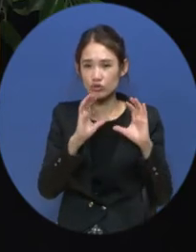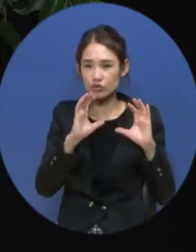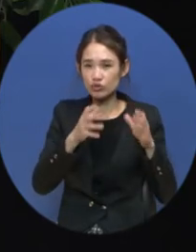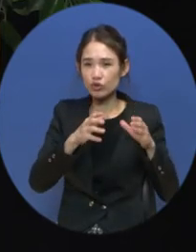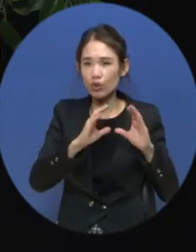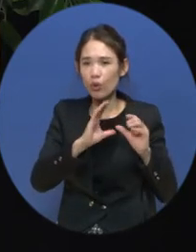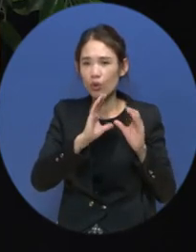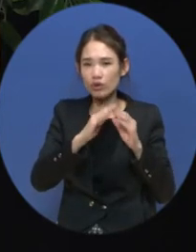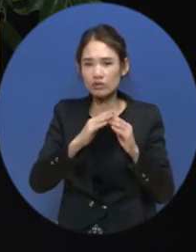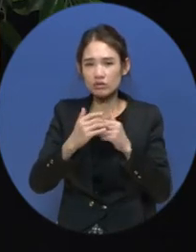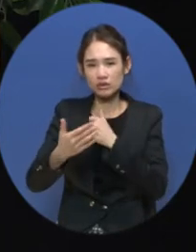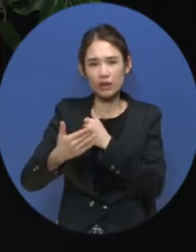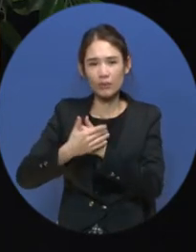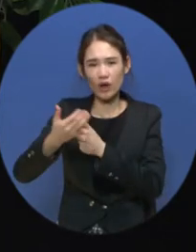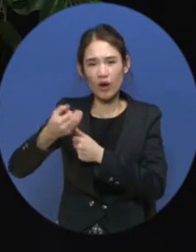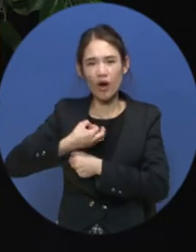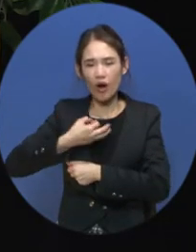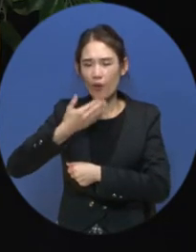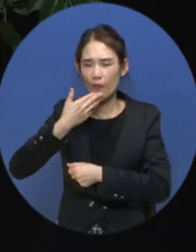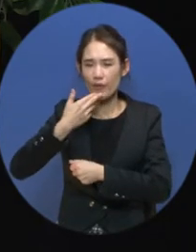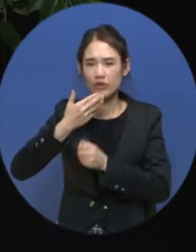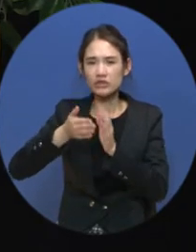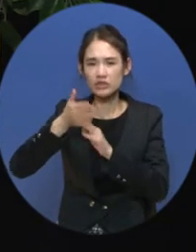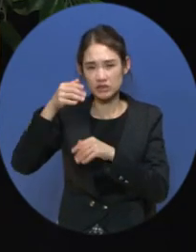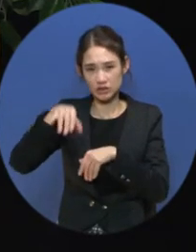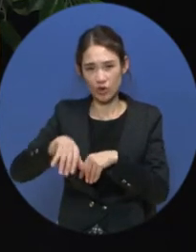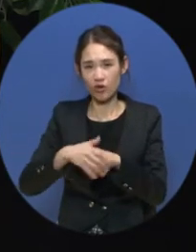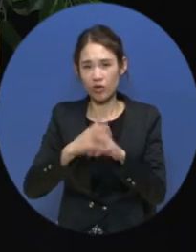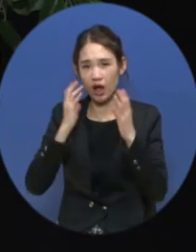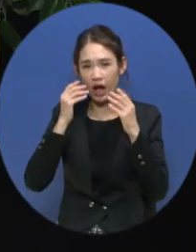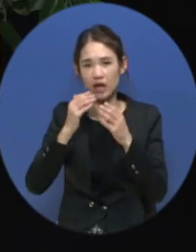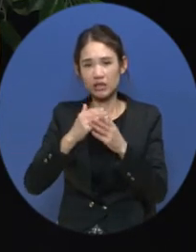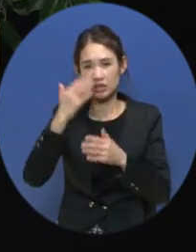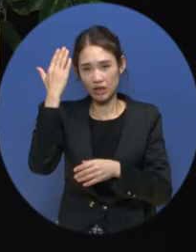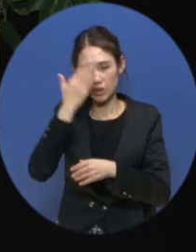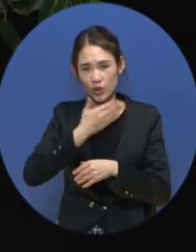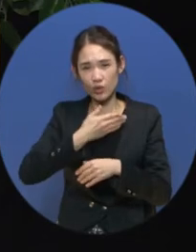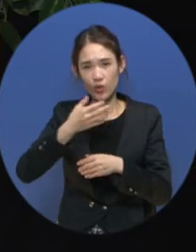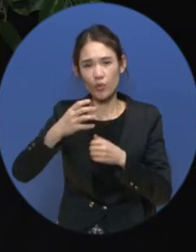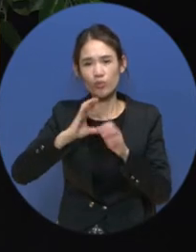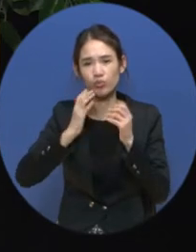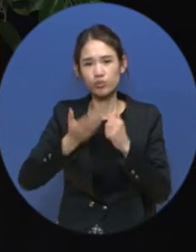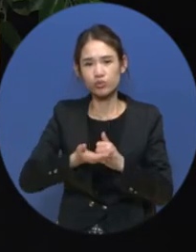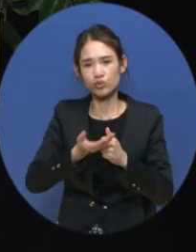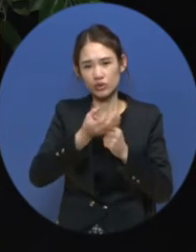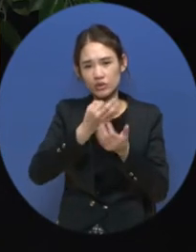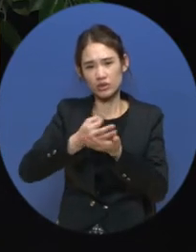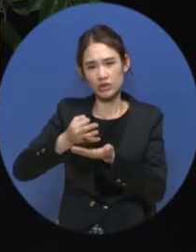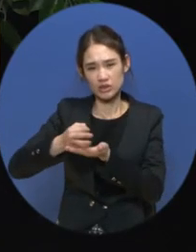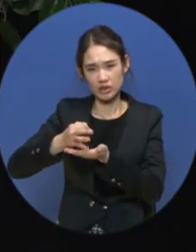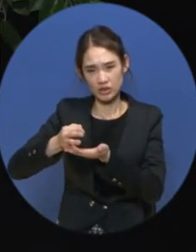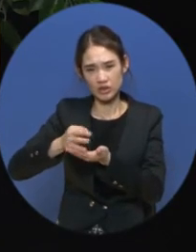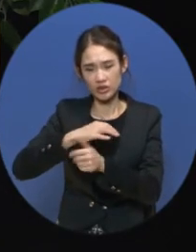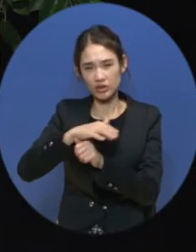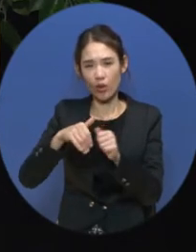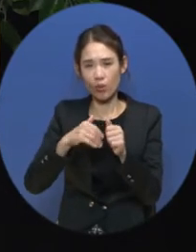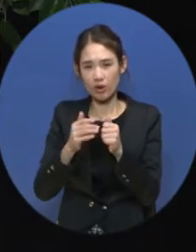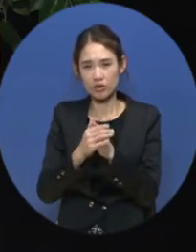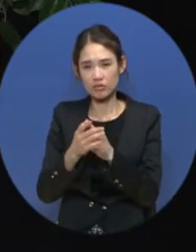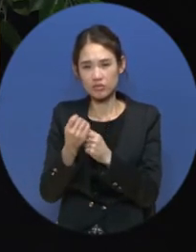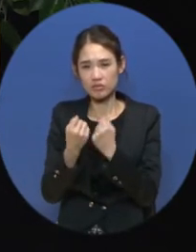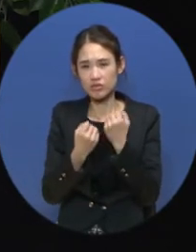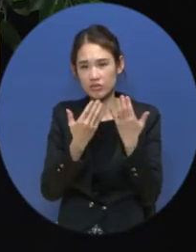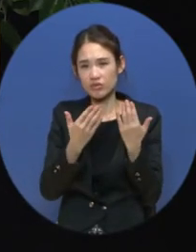국공립처럼 인건비 지원이 안 되는 시설이기 때문에 아이들이 순수 보육료를 받아서 급여를 지출하는 상황이잖아요. 그러니까 아까